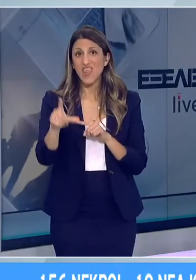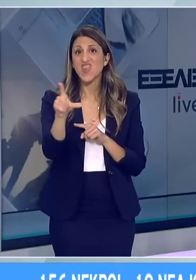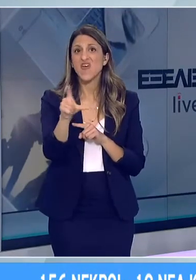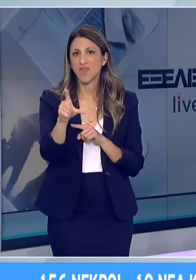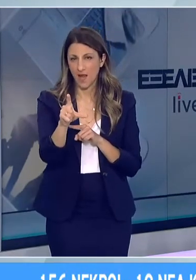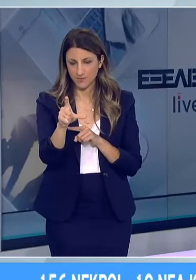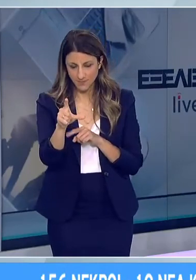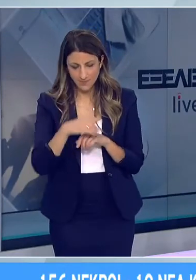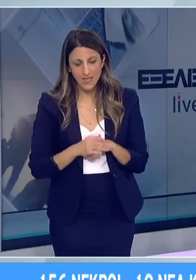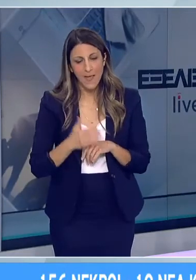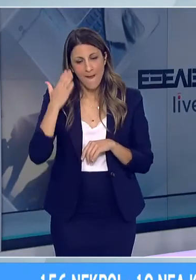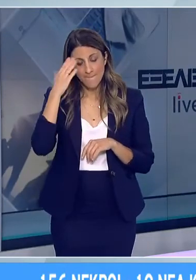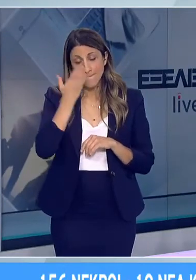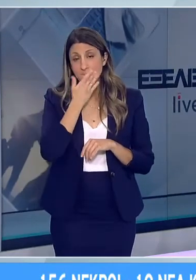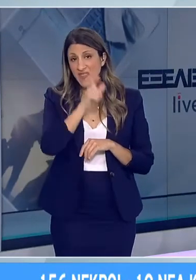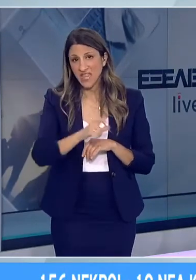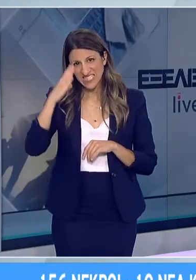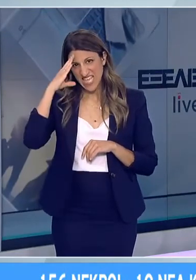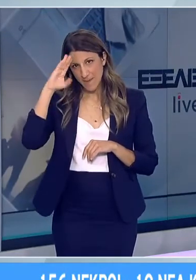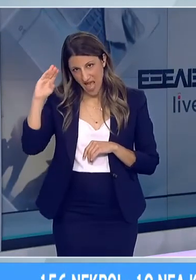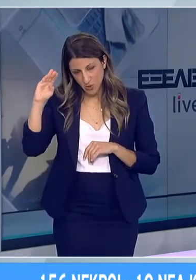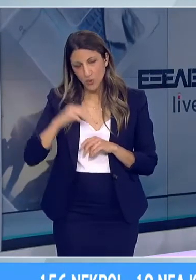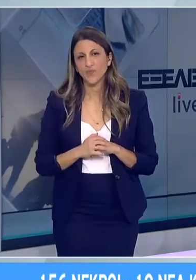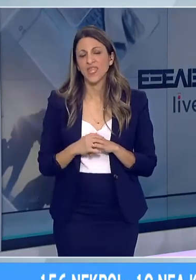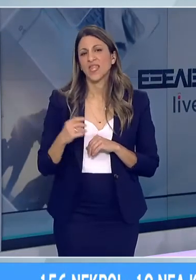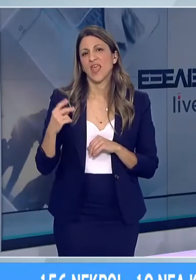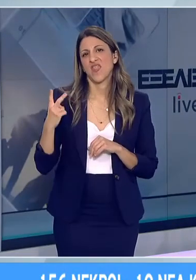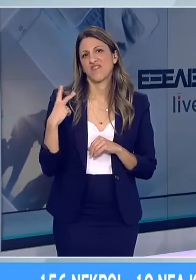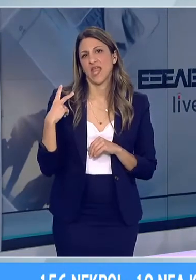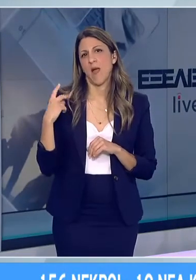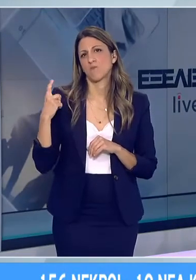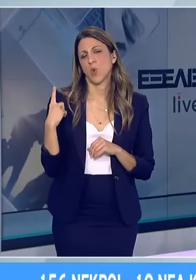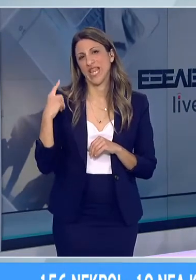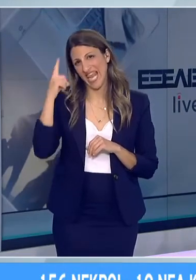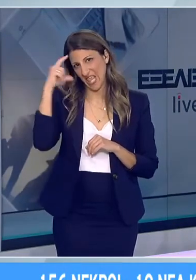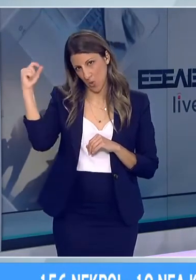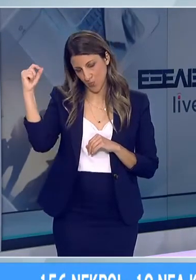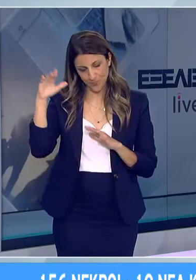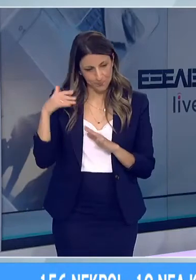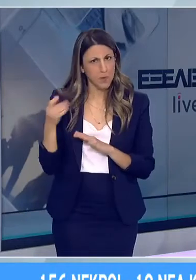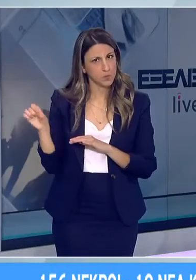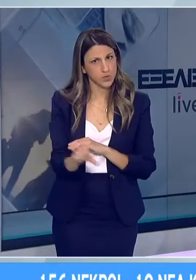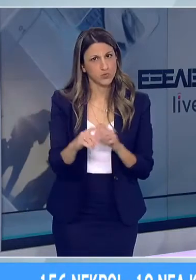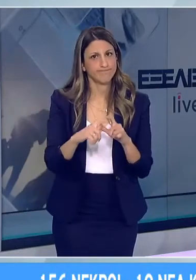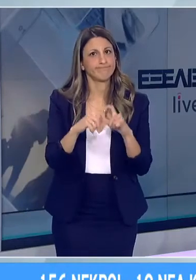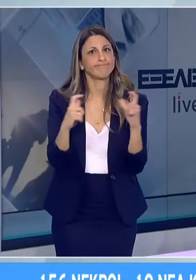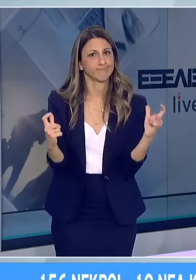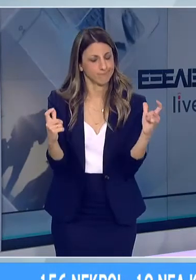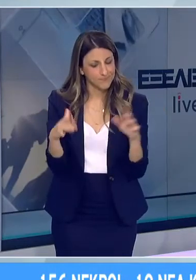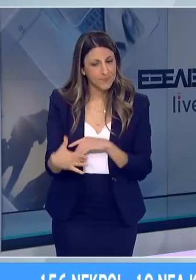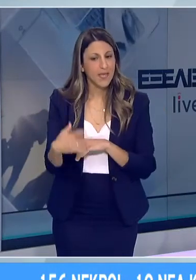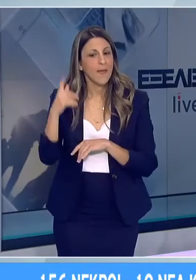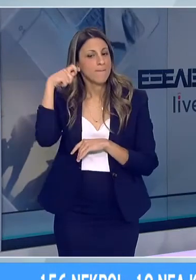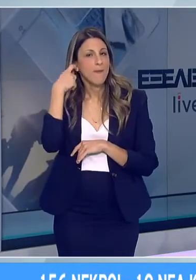των δύο πρώτων τάξεων του Λυκείου επιστρέφουν στα σχολεία και οι γονείς τους, σε περίπτωση που ανήκουν σε ευπαθή ομάδα, έχουν τη δυνατότητα να δηλώσουν ότι το